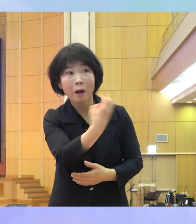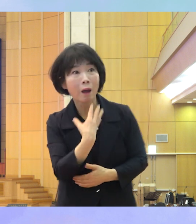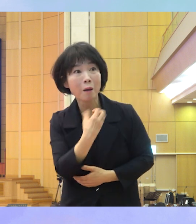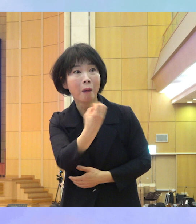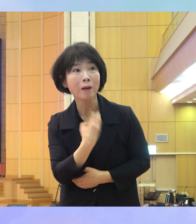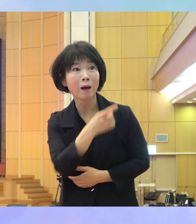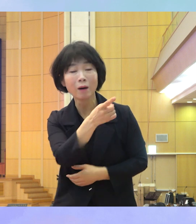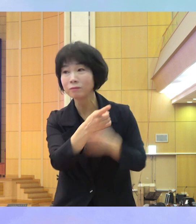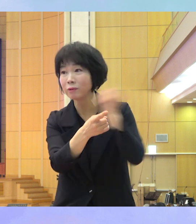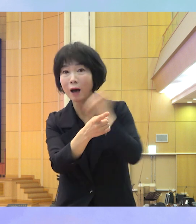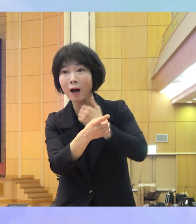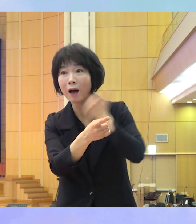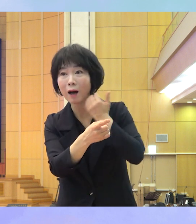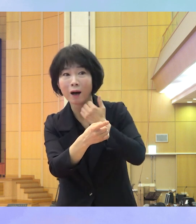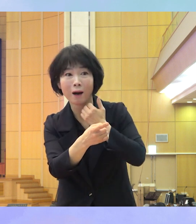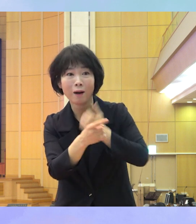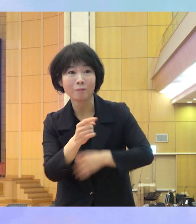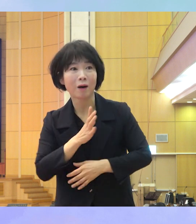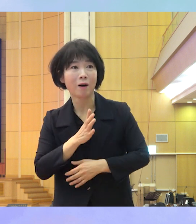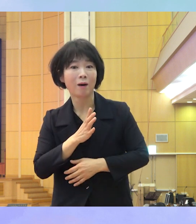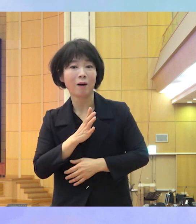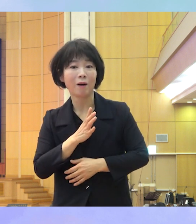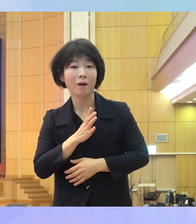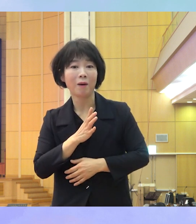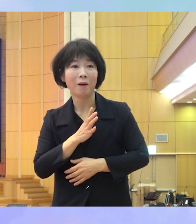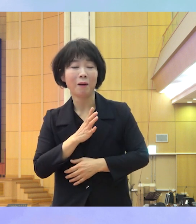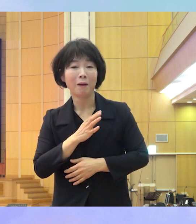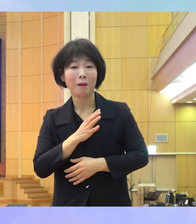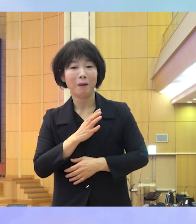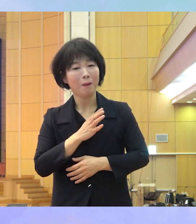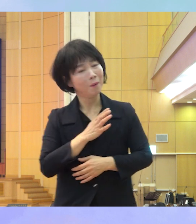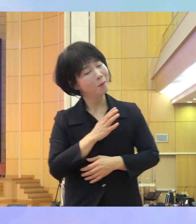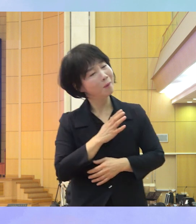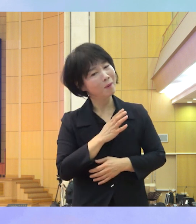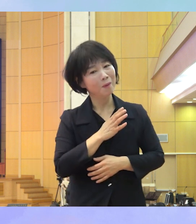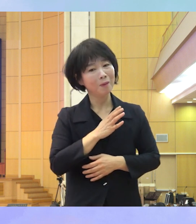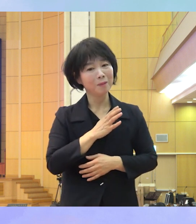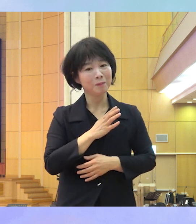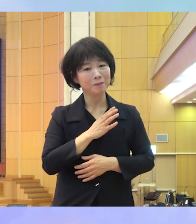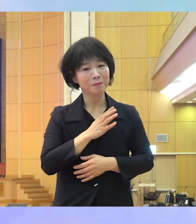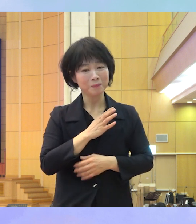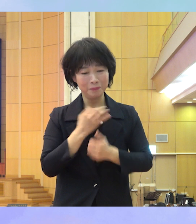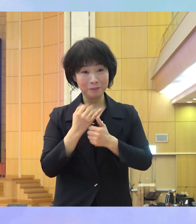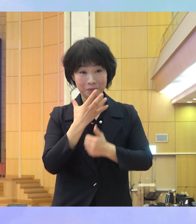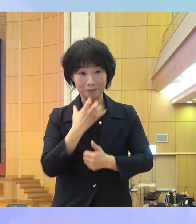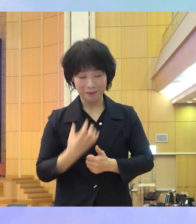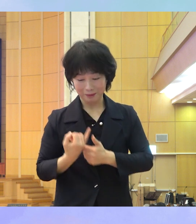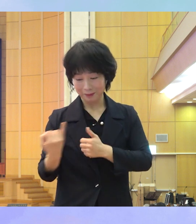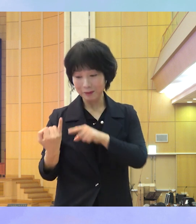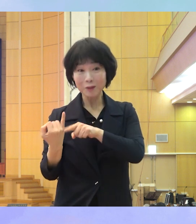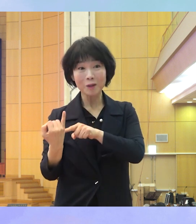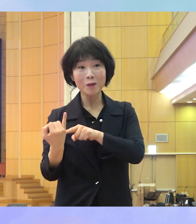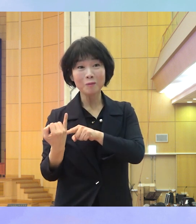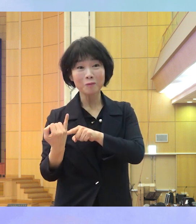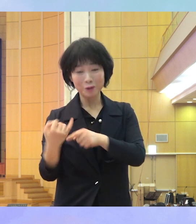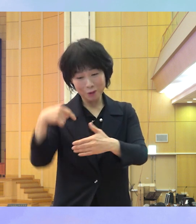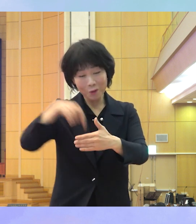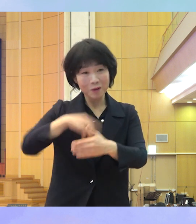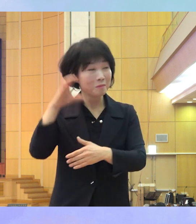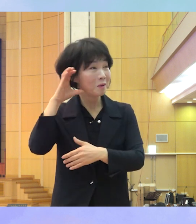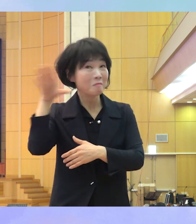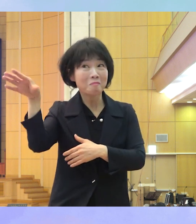응? 그러면서 속으로 그래. 속으로 우리 남편이